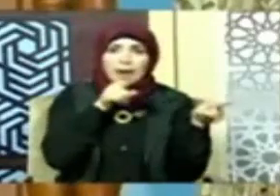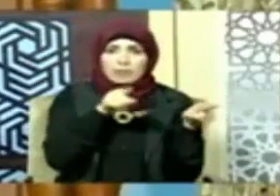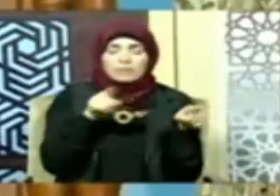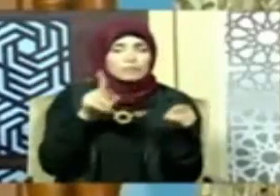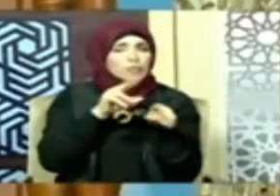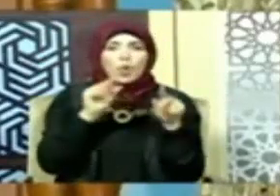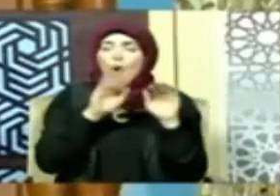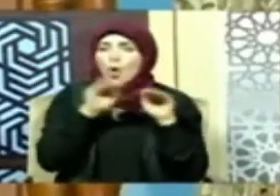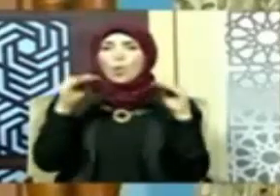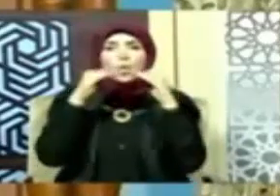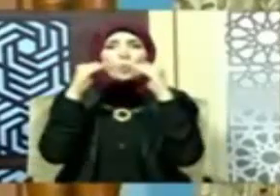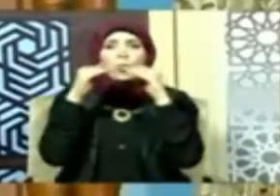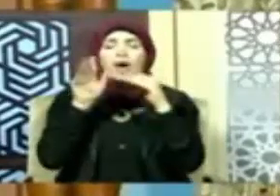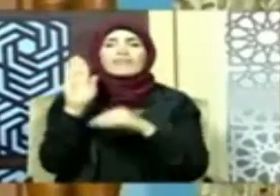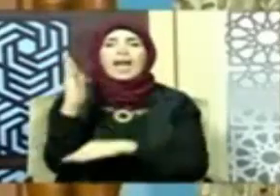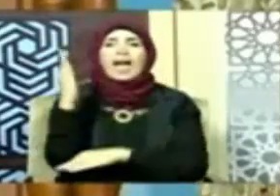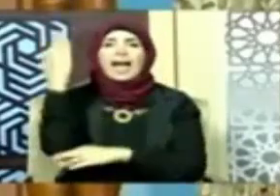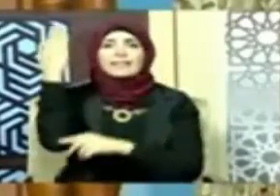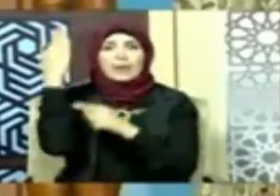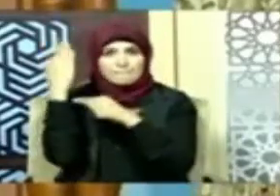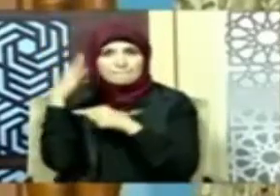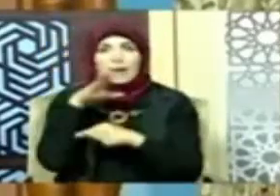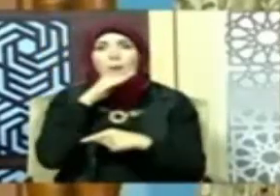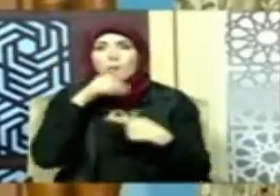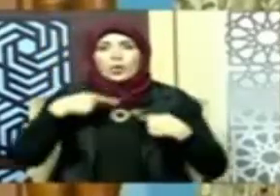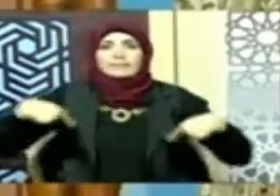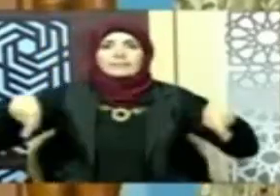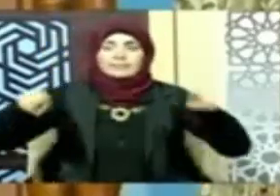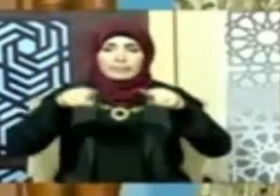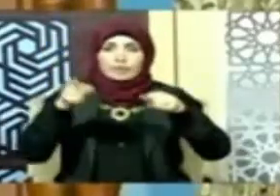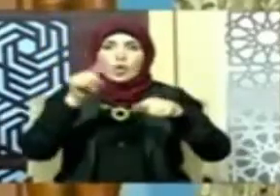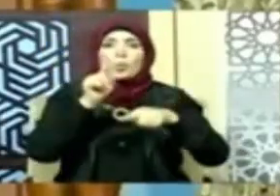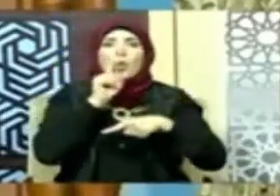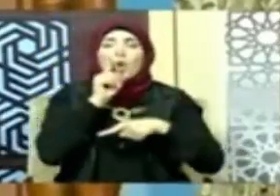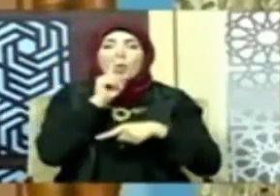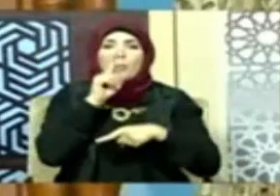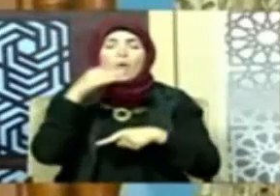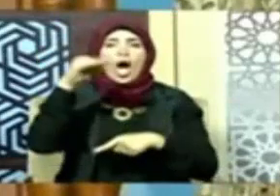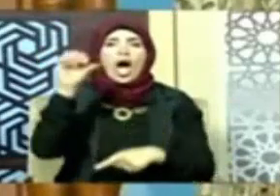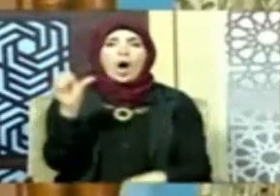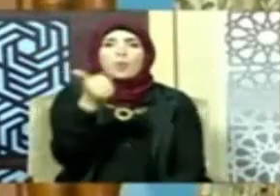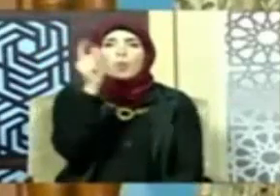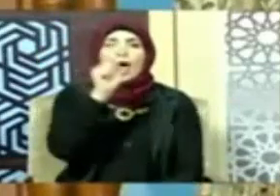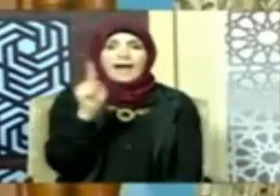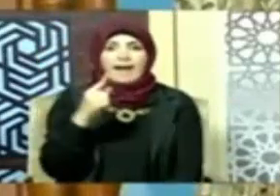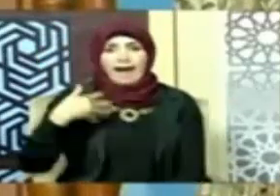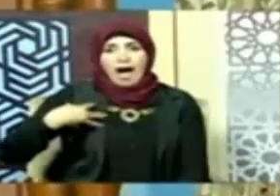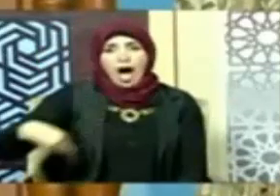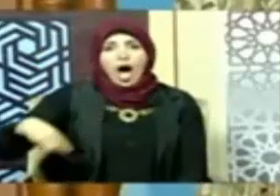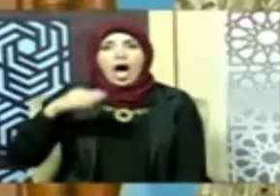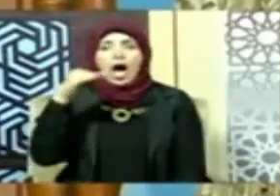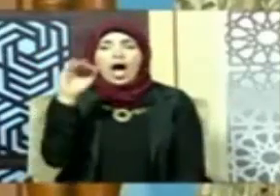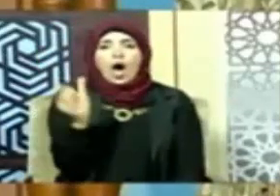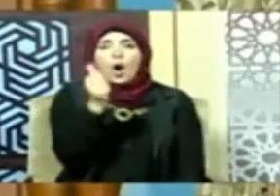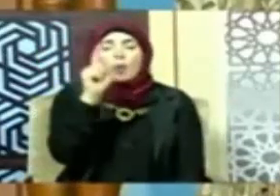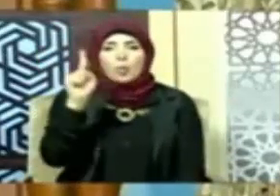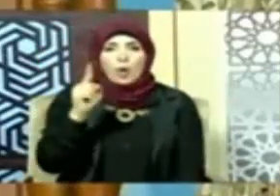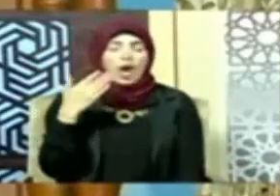أبوهم آدم والأم حواء، فإن يكن لهم من أصلهم